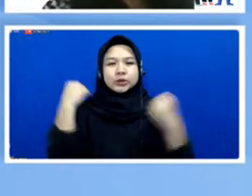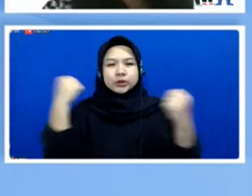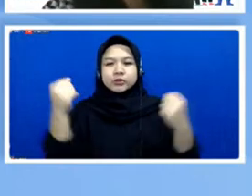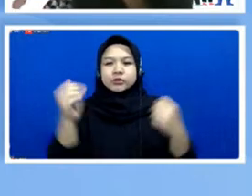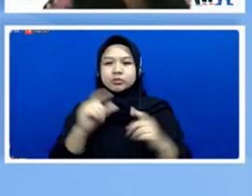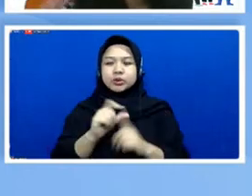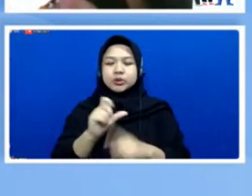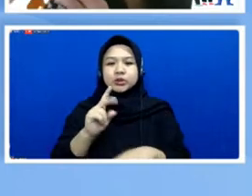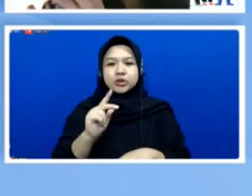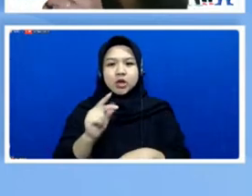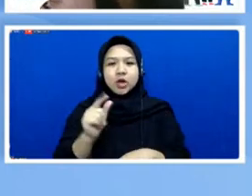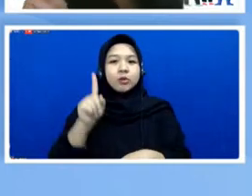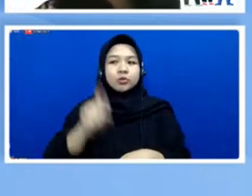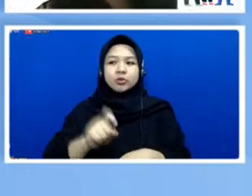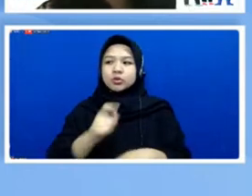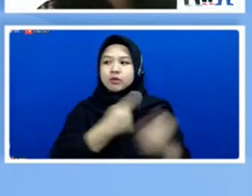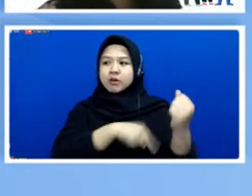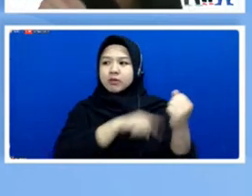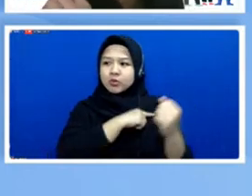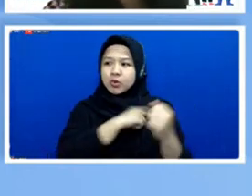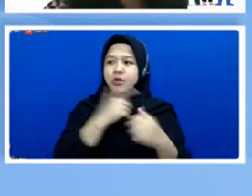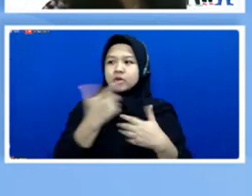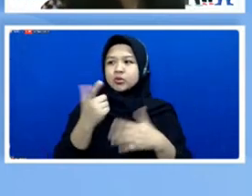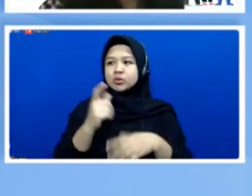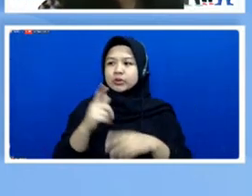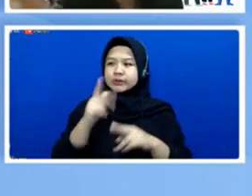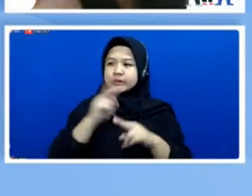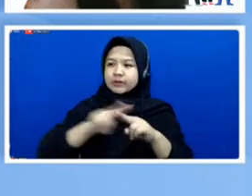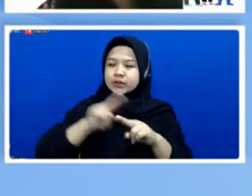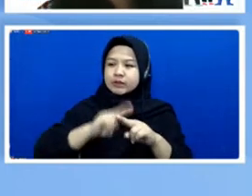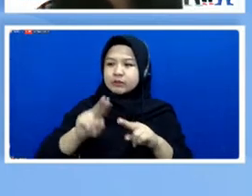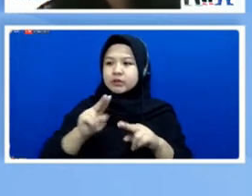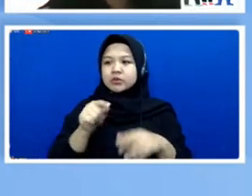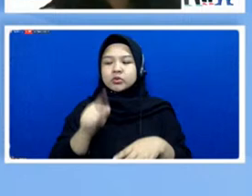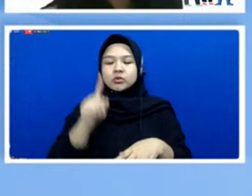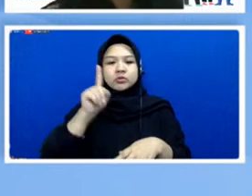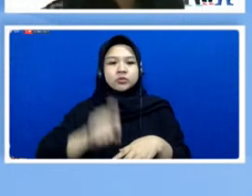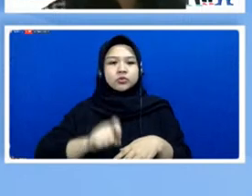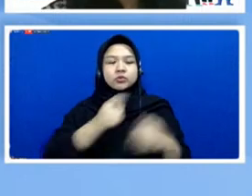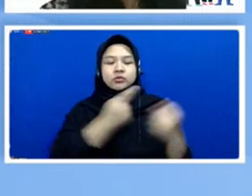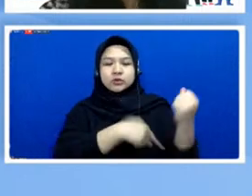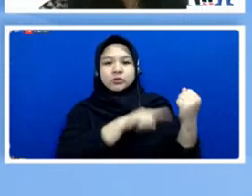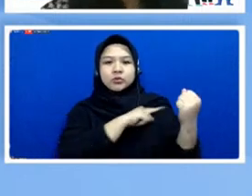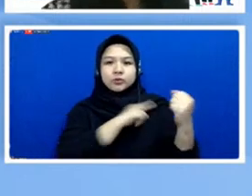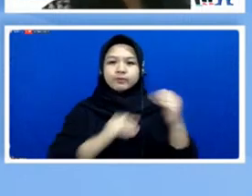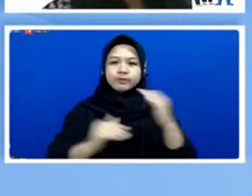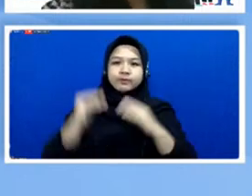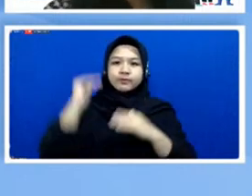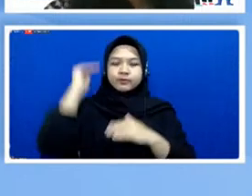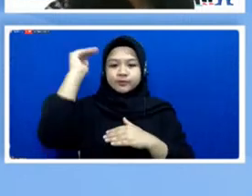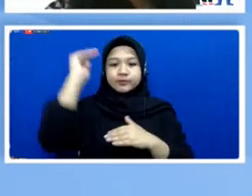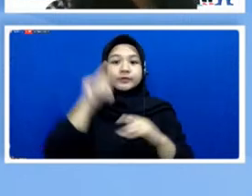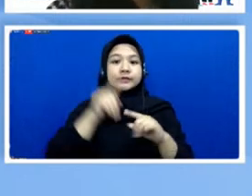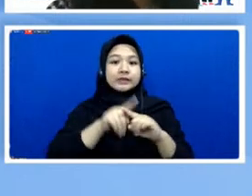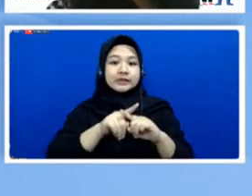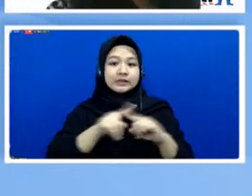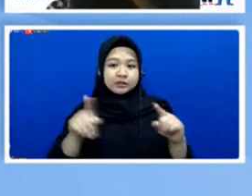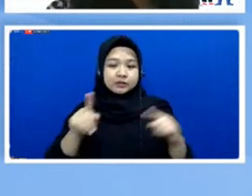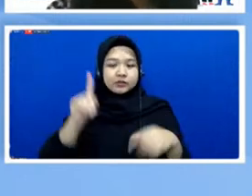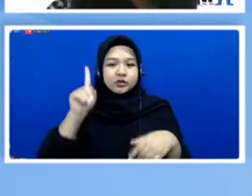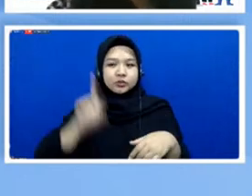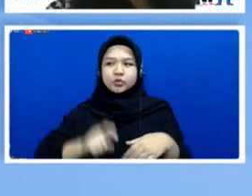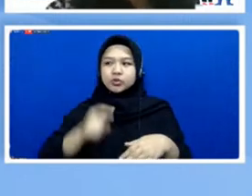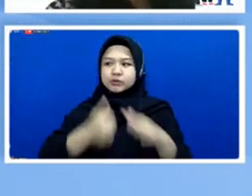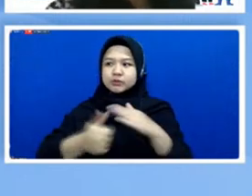skill kesehatan, dan juga untuk di treatment gitu misalnya itu juga butuh skill kesehatan yang tinggi. Tetapi butuh